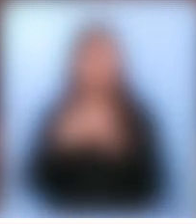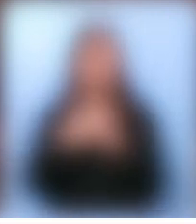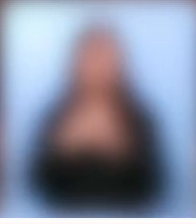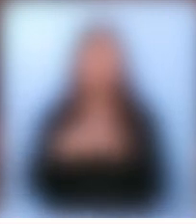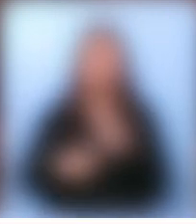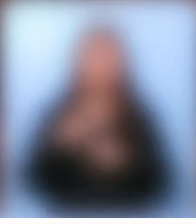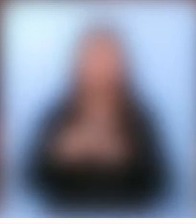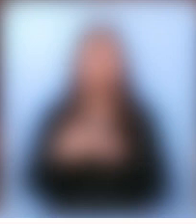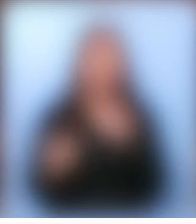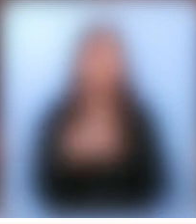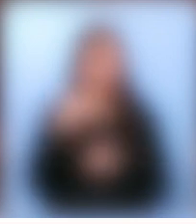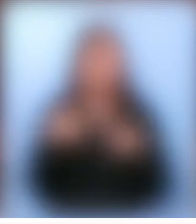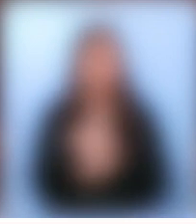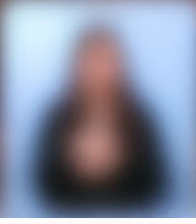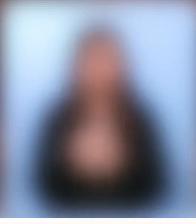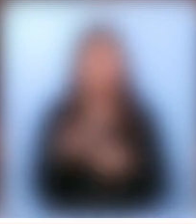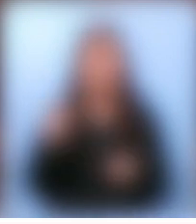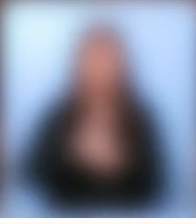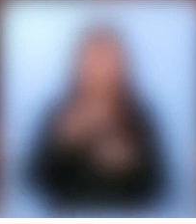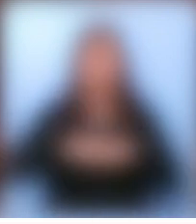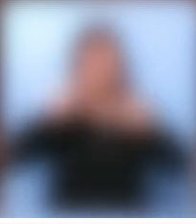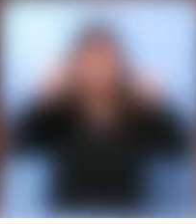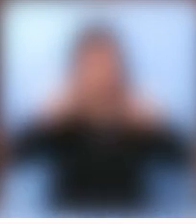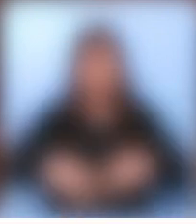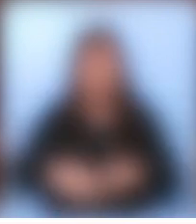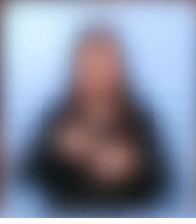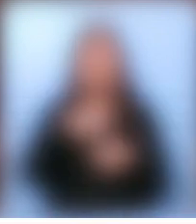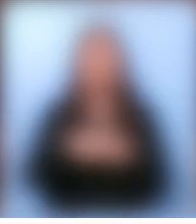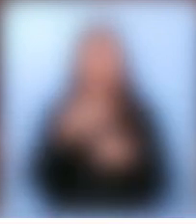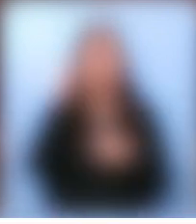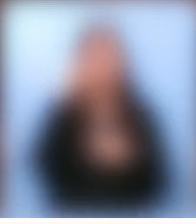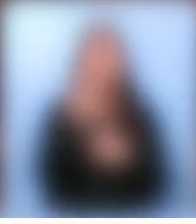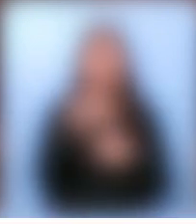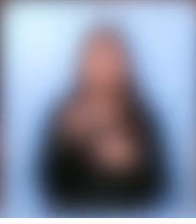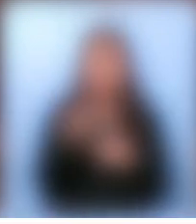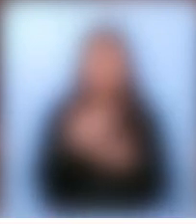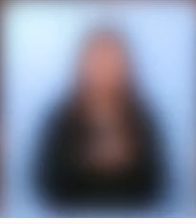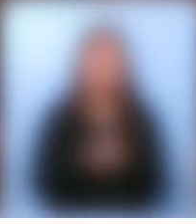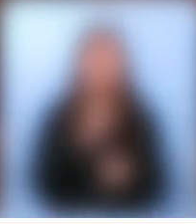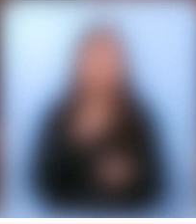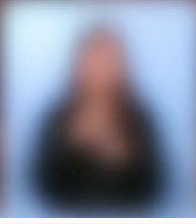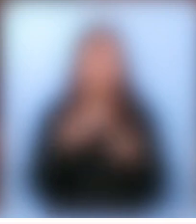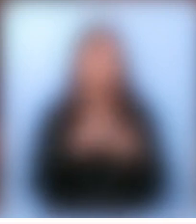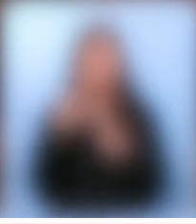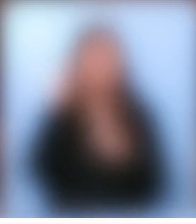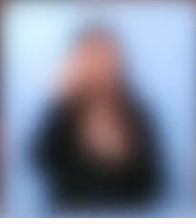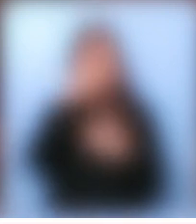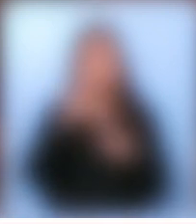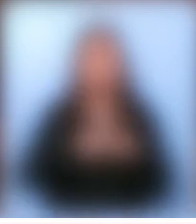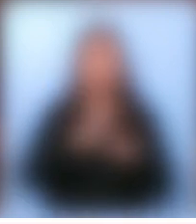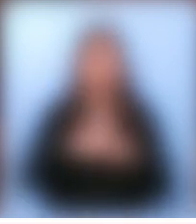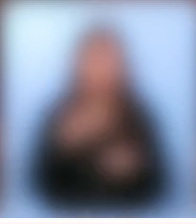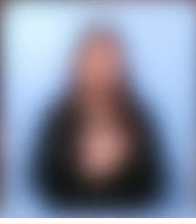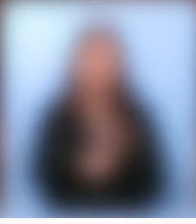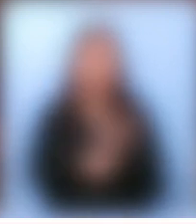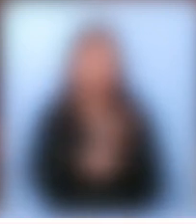章。第二，增加市民對一國兩制及在香港實施情況嘅認識。 增加市民了解國家、社會